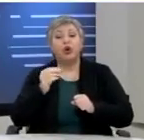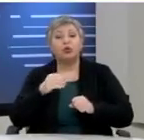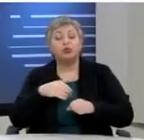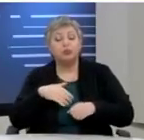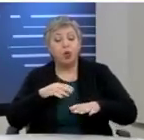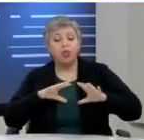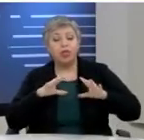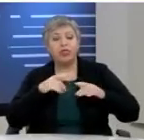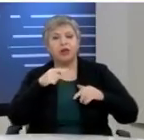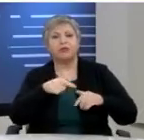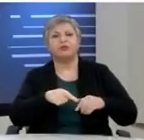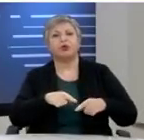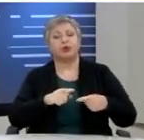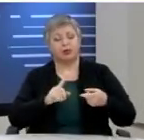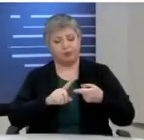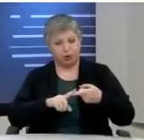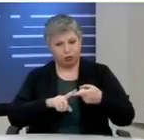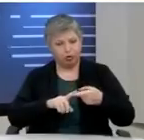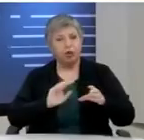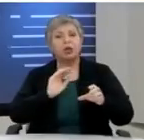βασικός λόγος, ο αλυτρωτισμός.